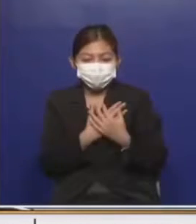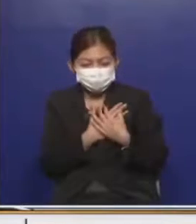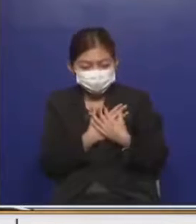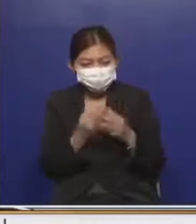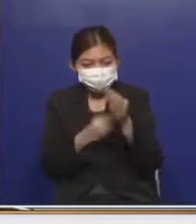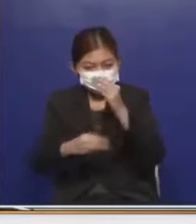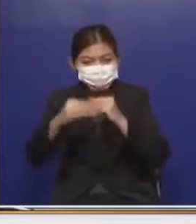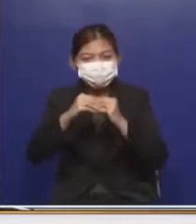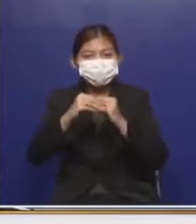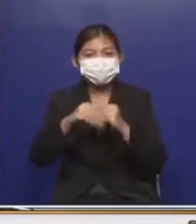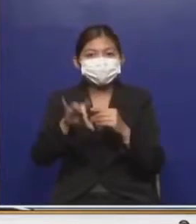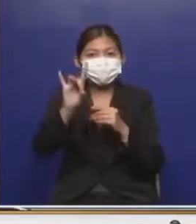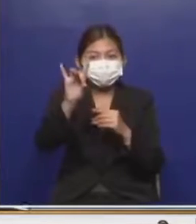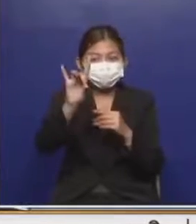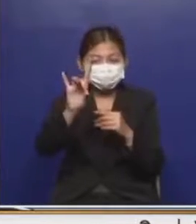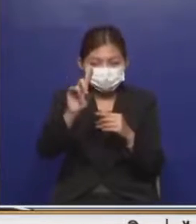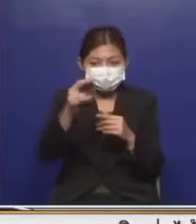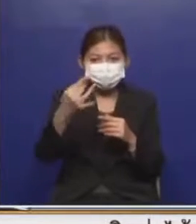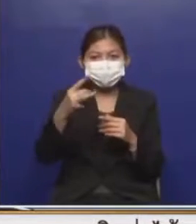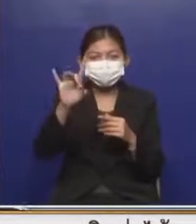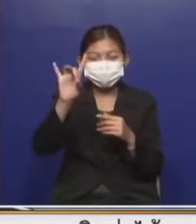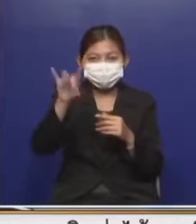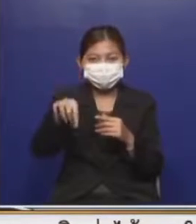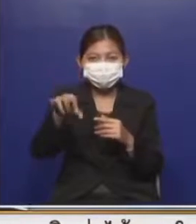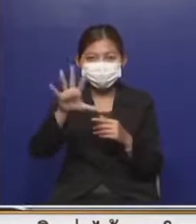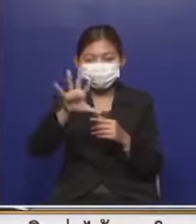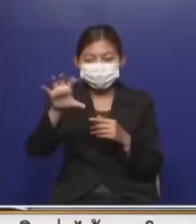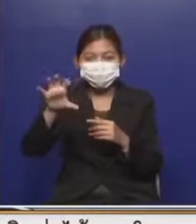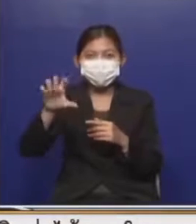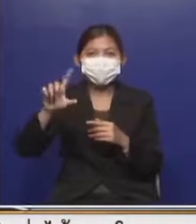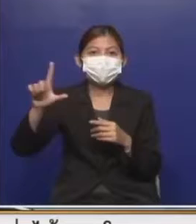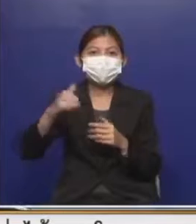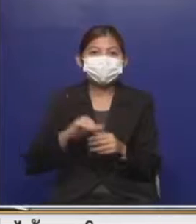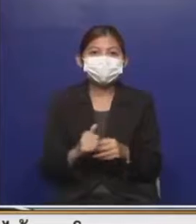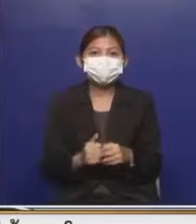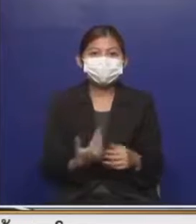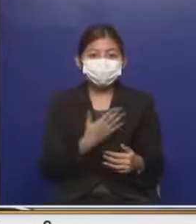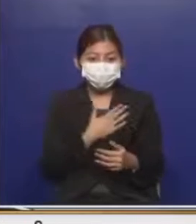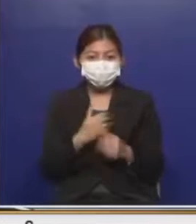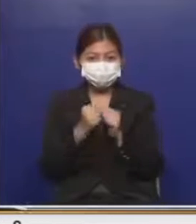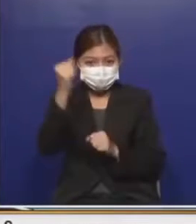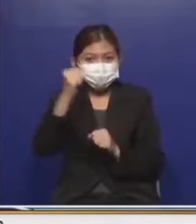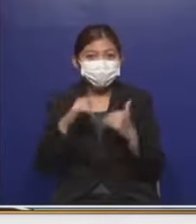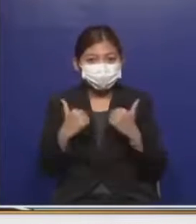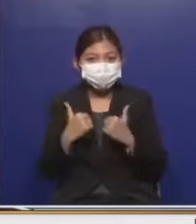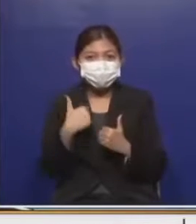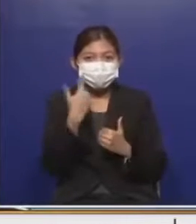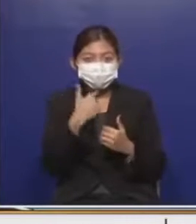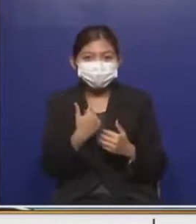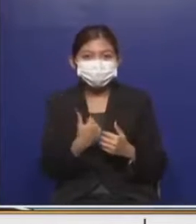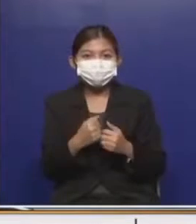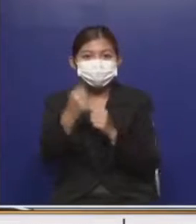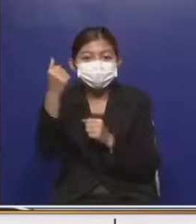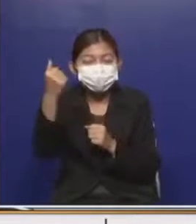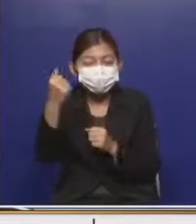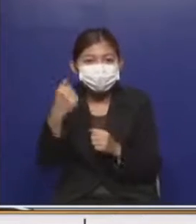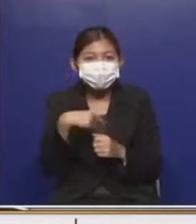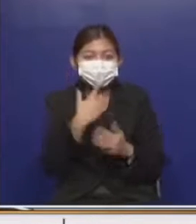ก 85,500 ล้านเราชนะวันนี้ใครชนะเราลกกวันนี้ใครเขาไปลกคุณ